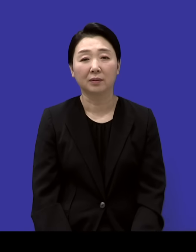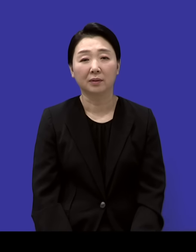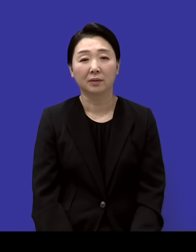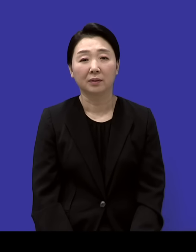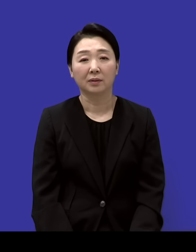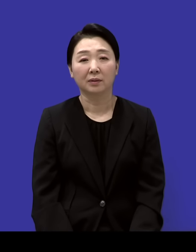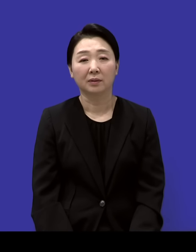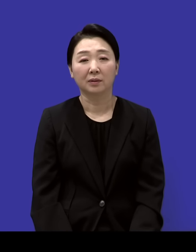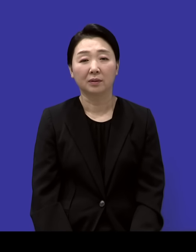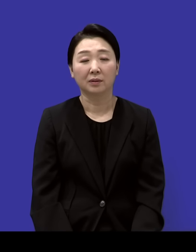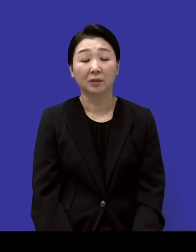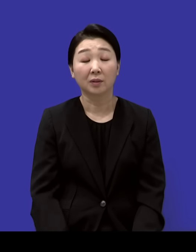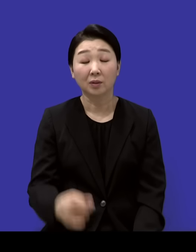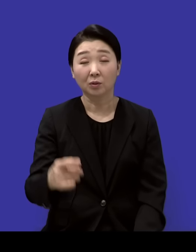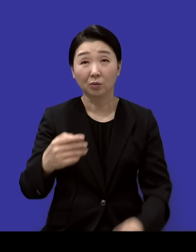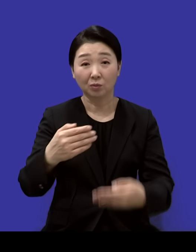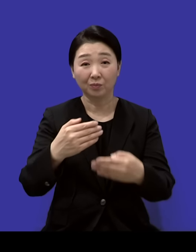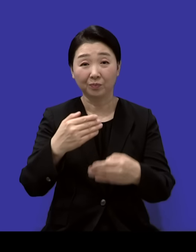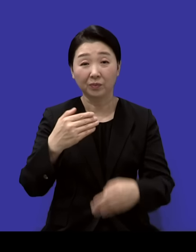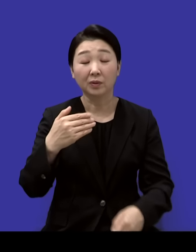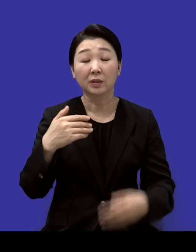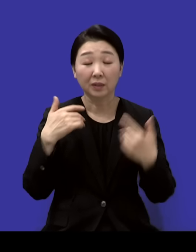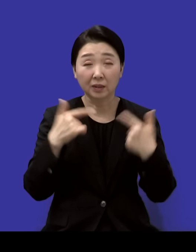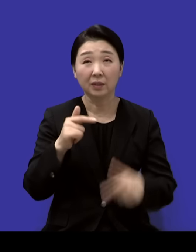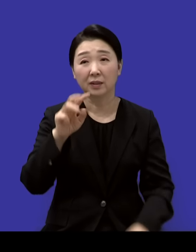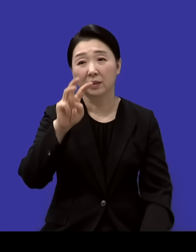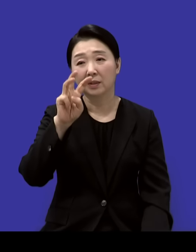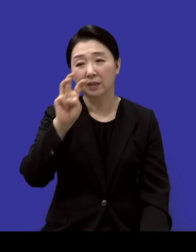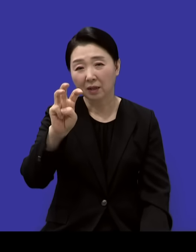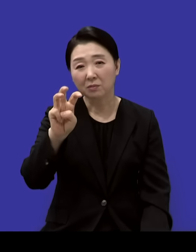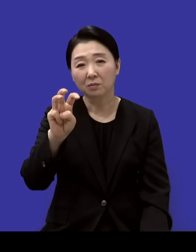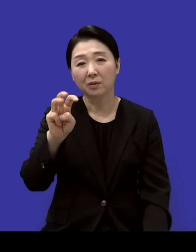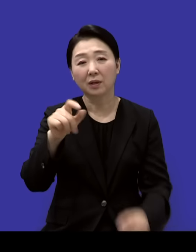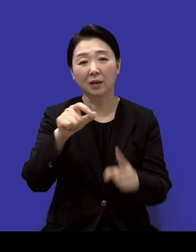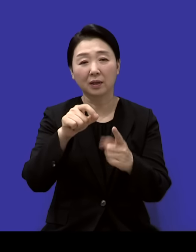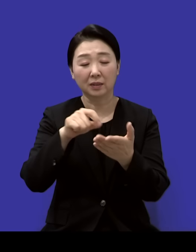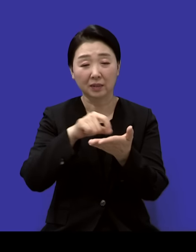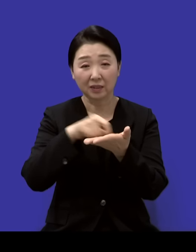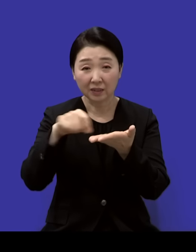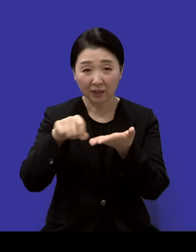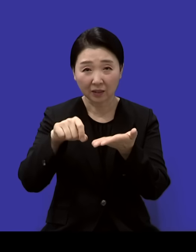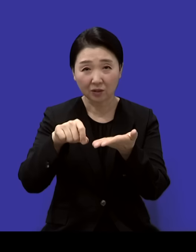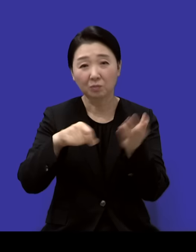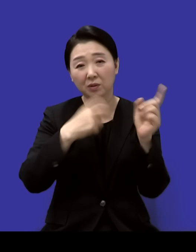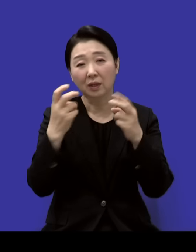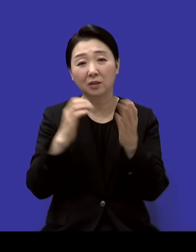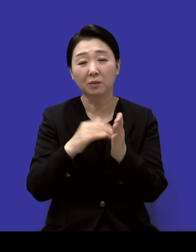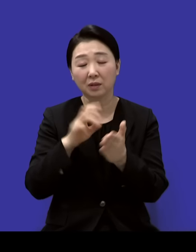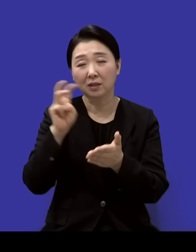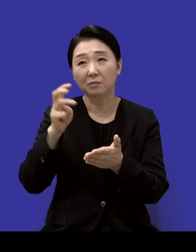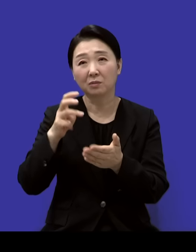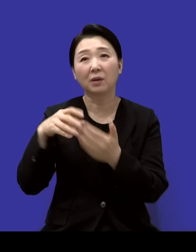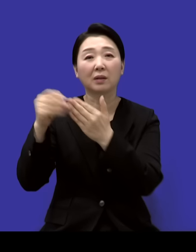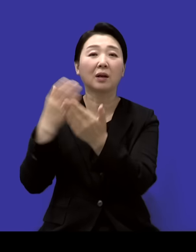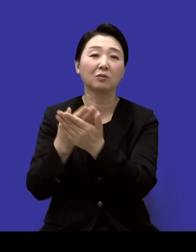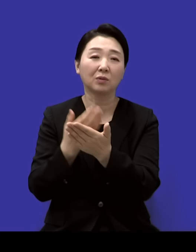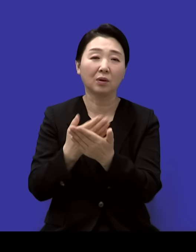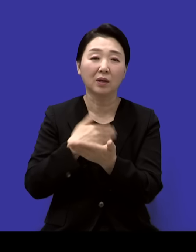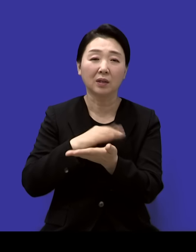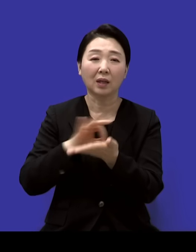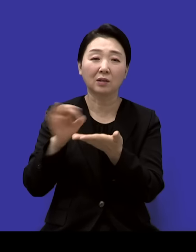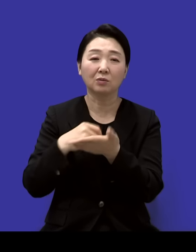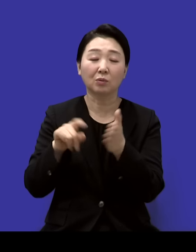벽에다가 30이란 글자를 손가락으로 쓰면서 잤어요. 나를 30에 데려가라. 나를 30에 데려가라. 나를